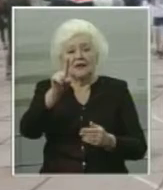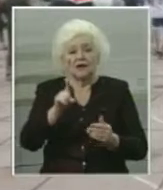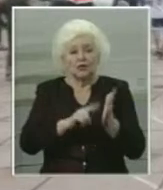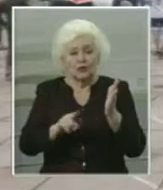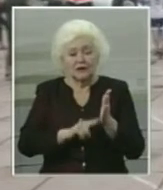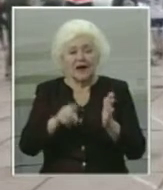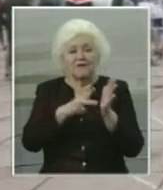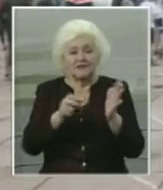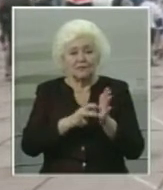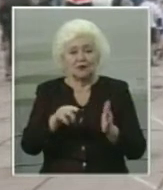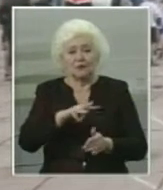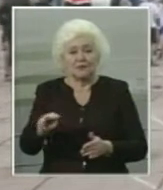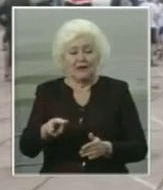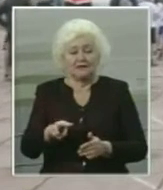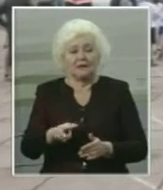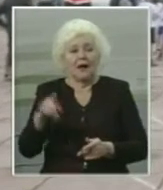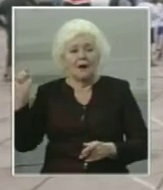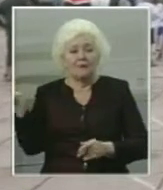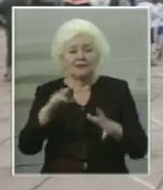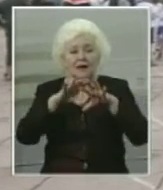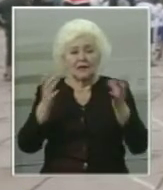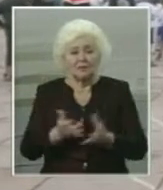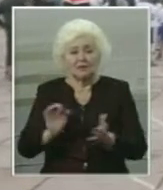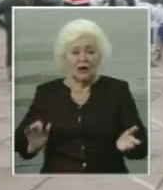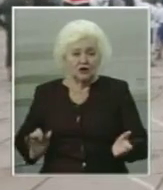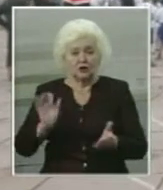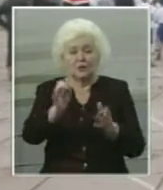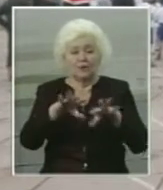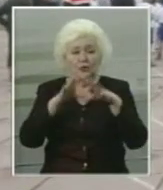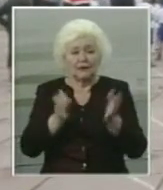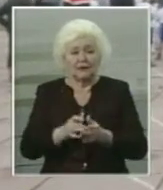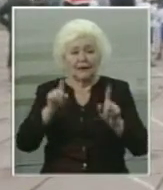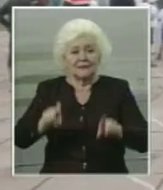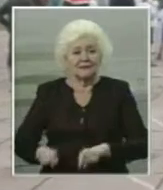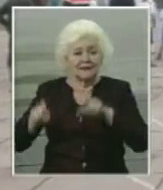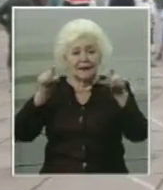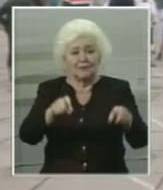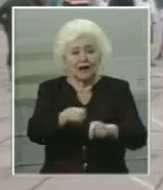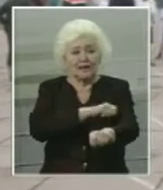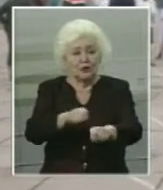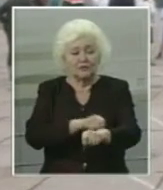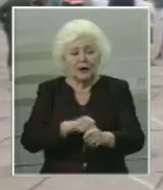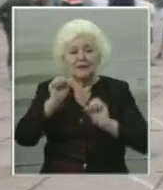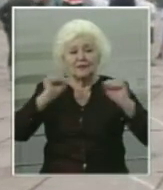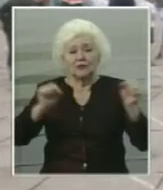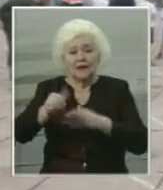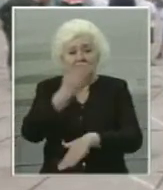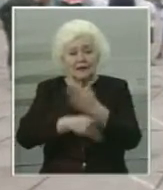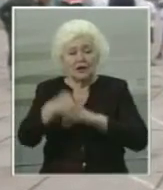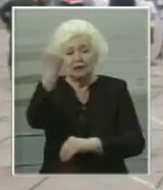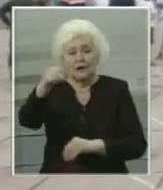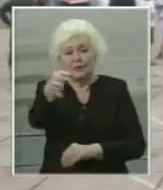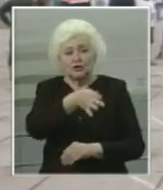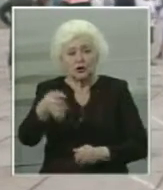400, 800 метрів. Метання м'яча, штовхання ядра, стрибки у довжину. Спортсмени з інвалідністю на чемпіонаті